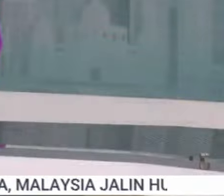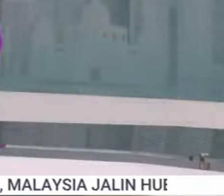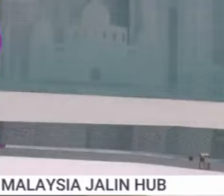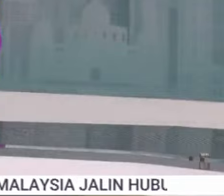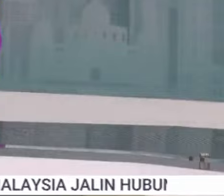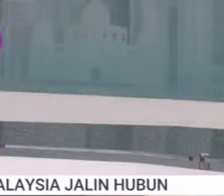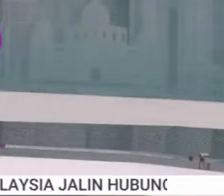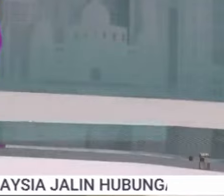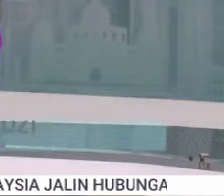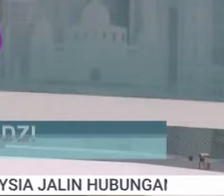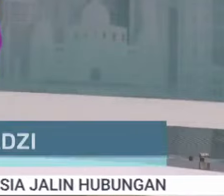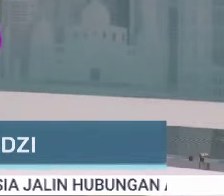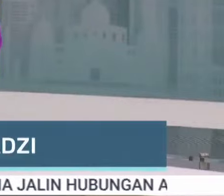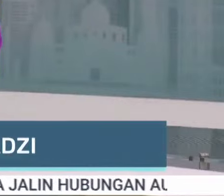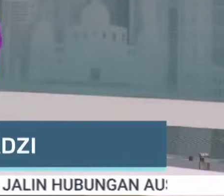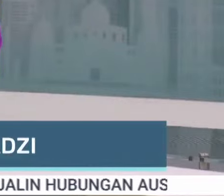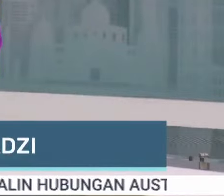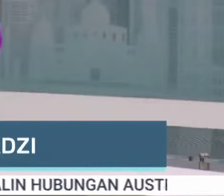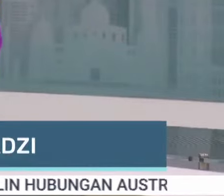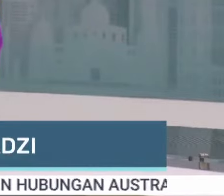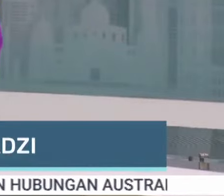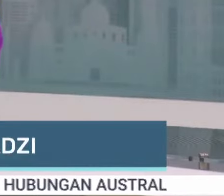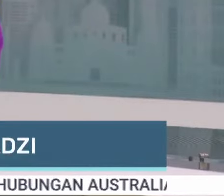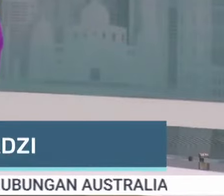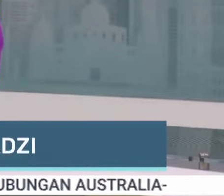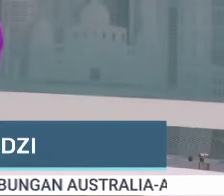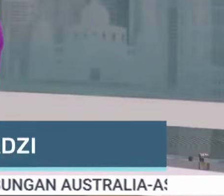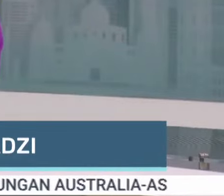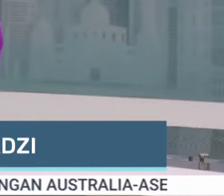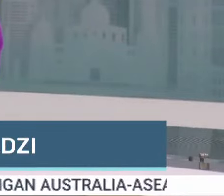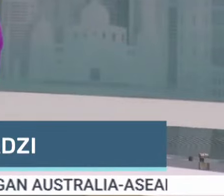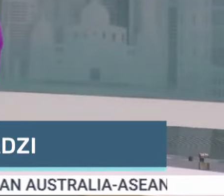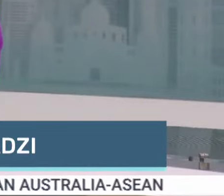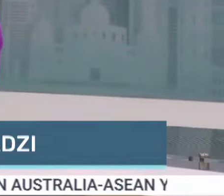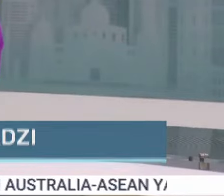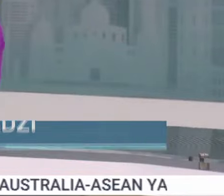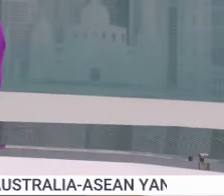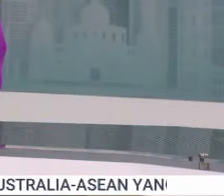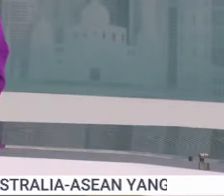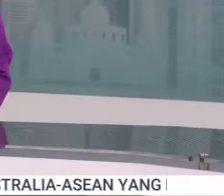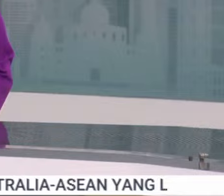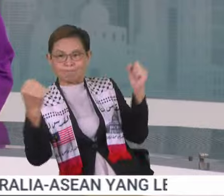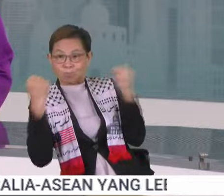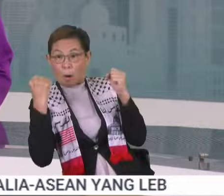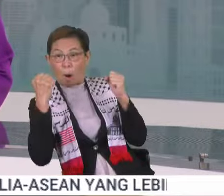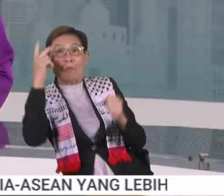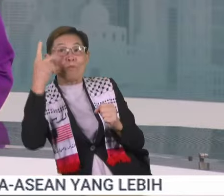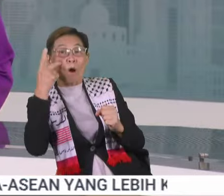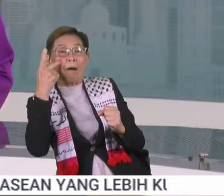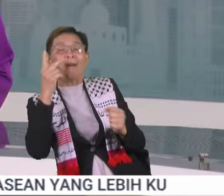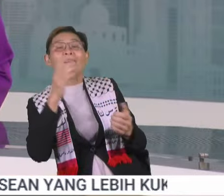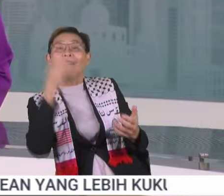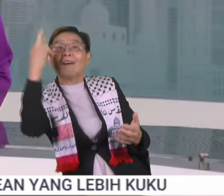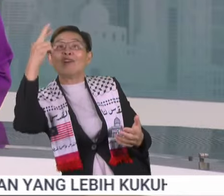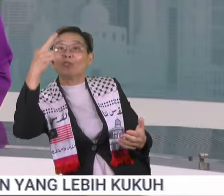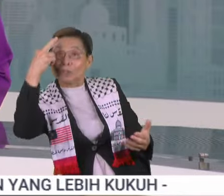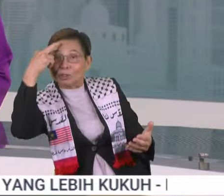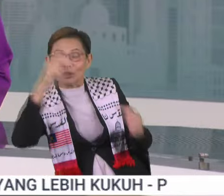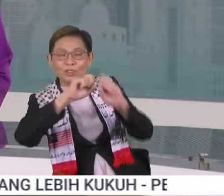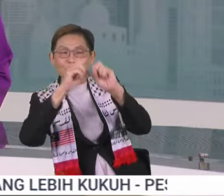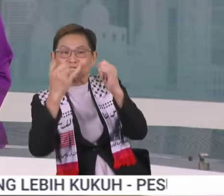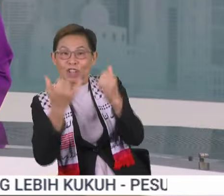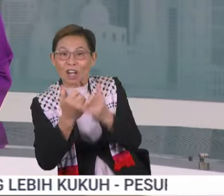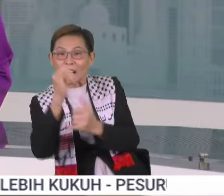Assalamualaikum, salam Malaysia Madani. Dasar ekonomi negara yang jelas dan kestabilan politik menjadi faktor